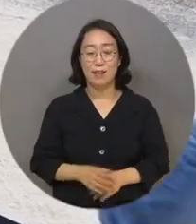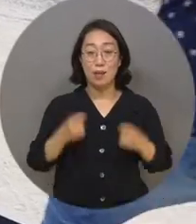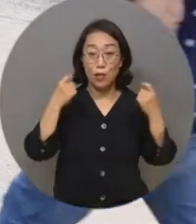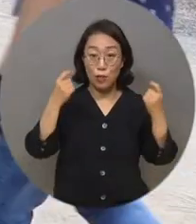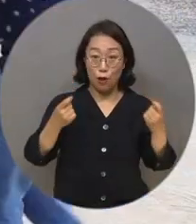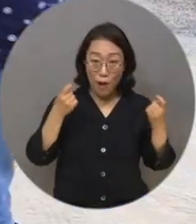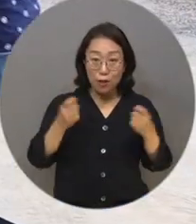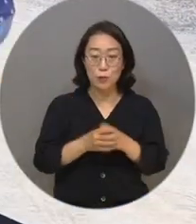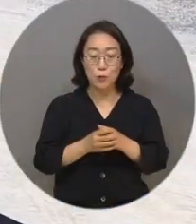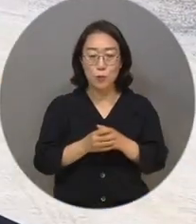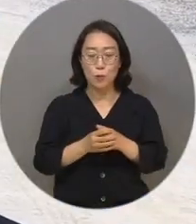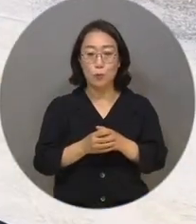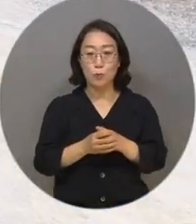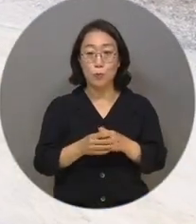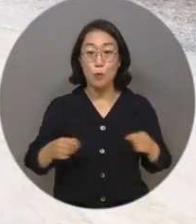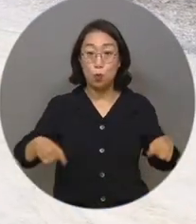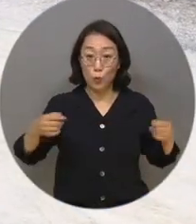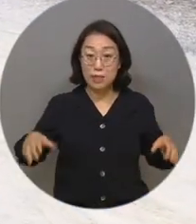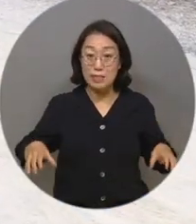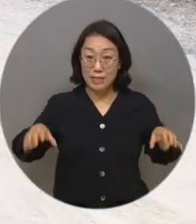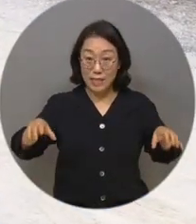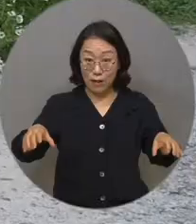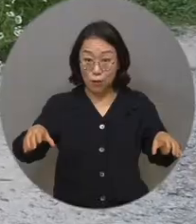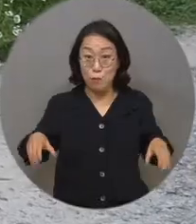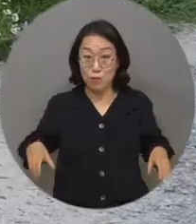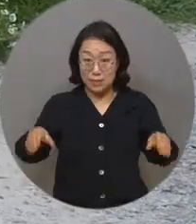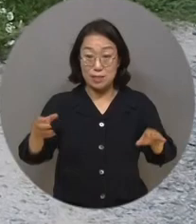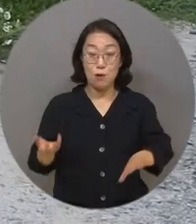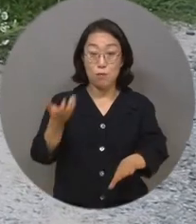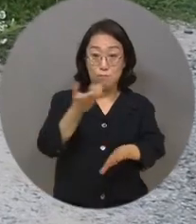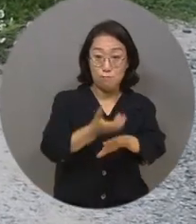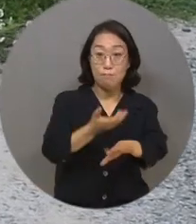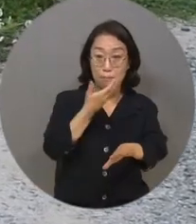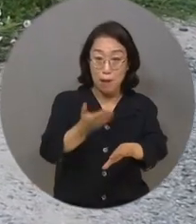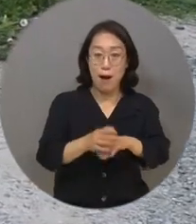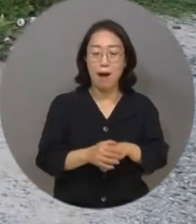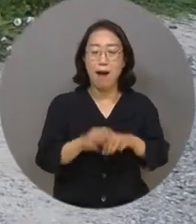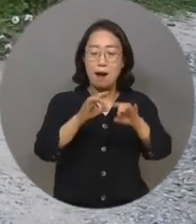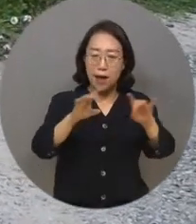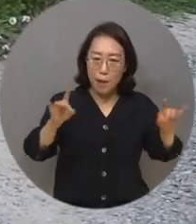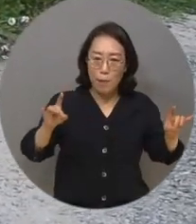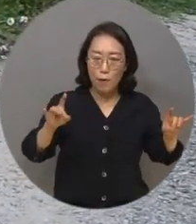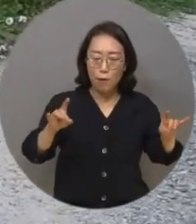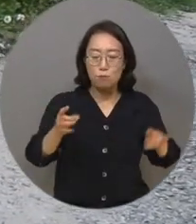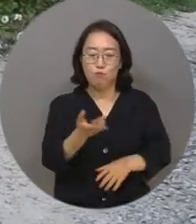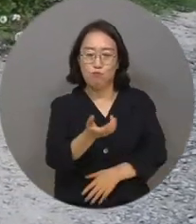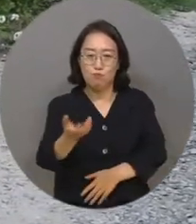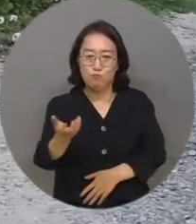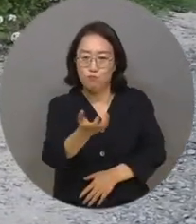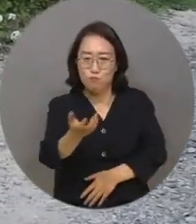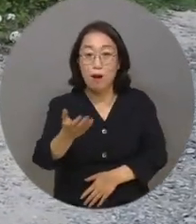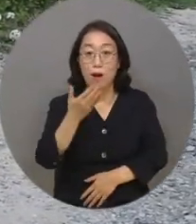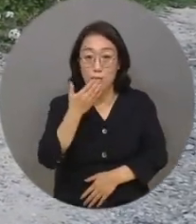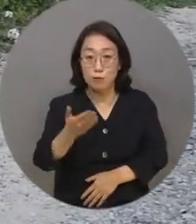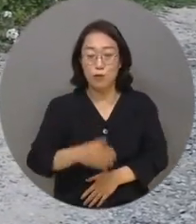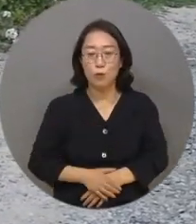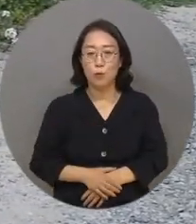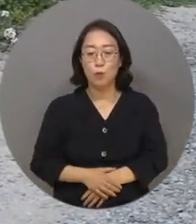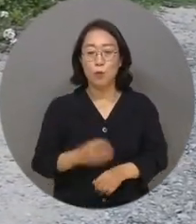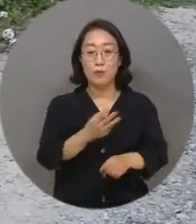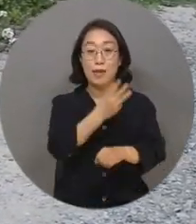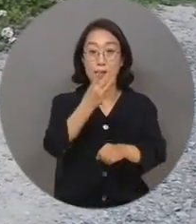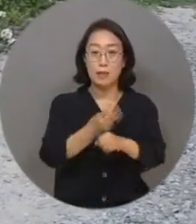여행용 휠체어 탑승이 가능한 이동 차량으로 관광약자의 개별 관광활동을 지원하며